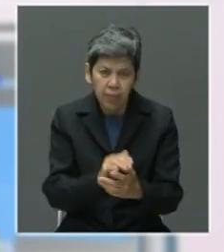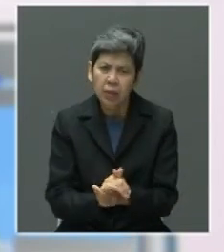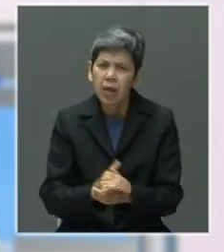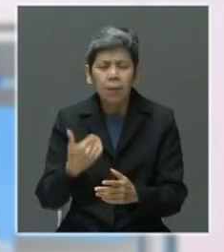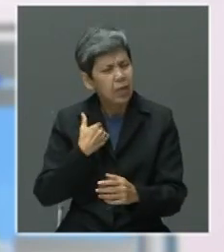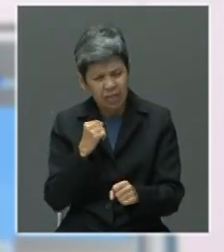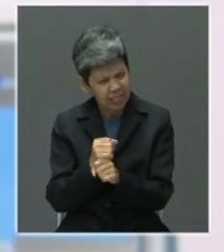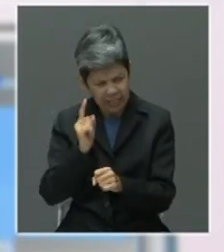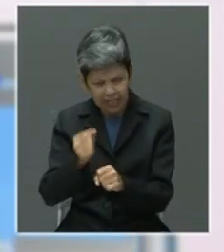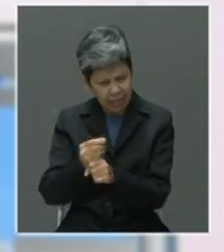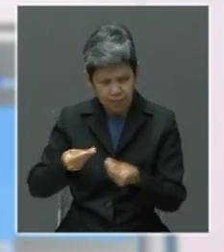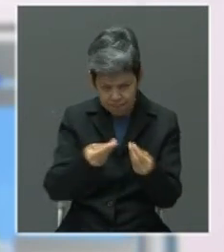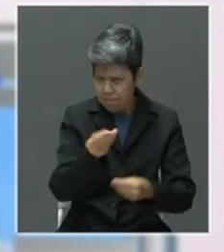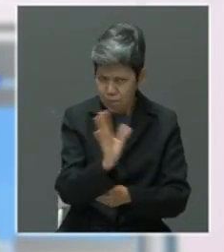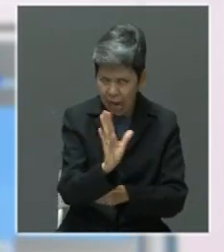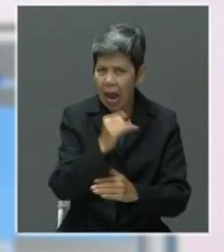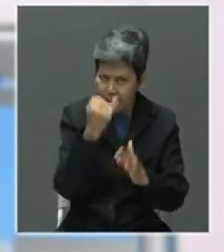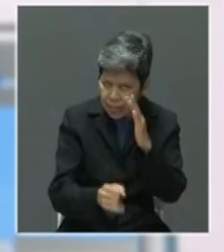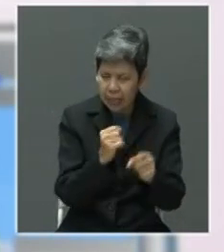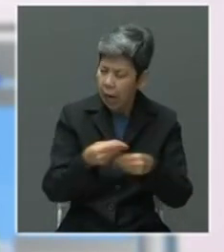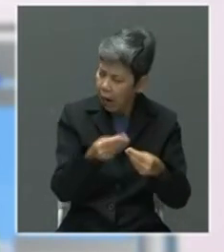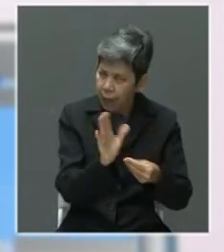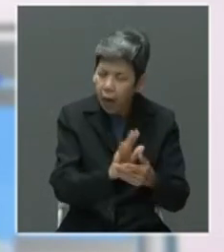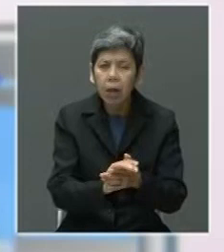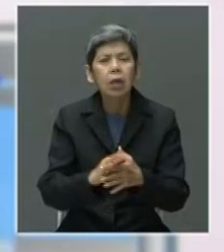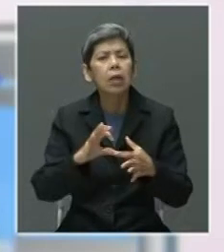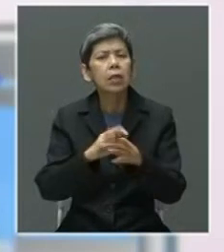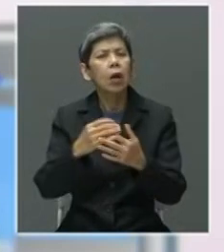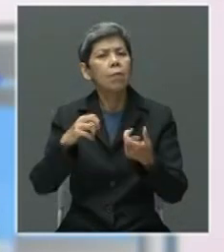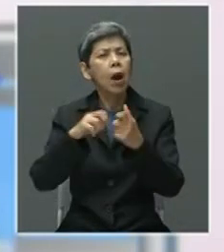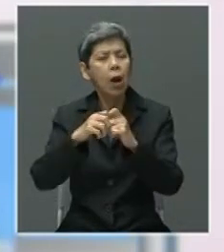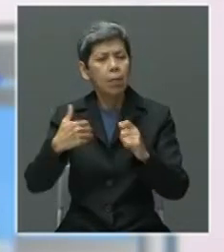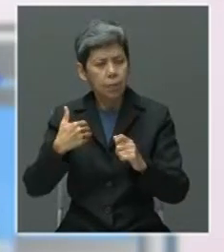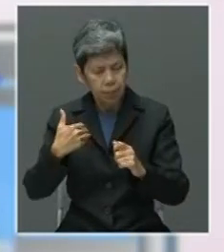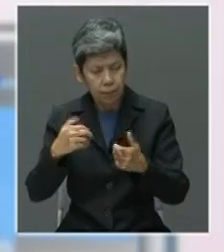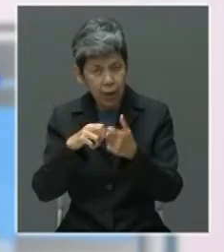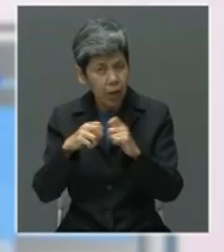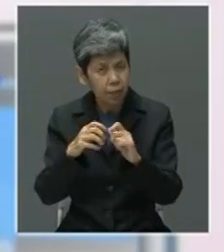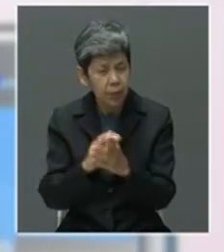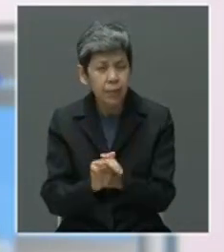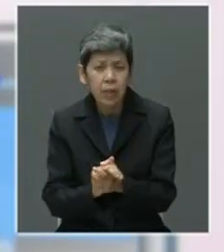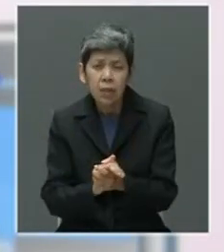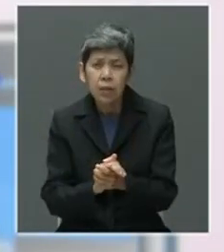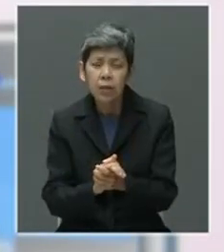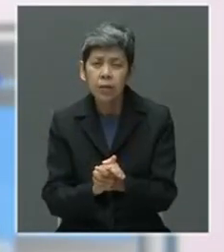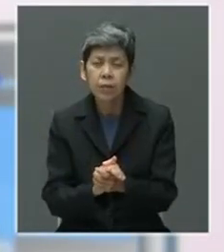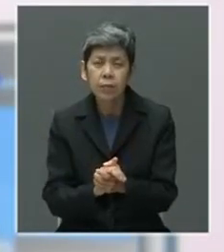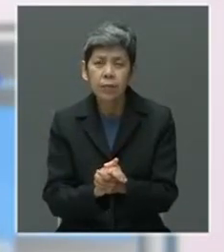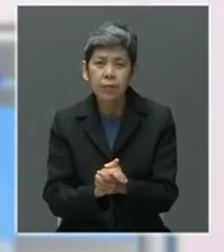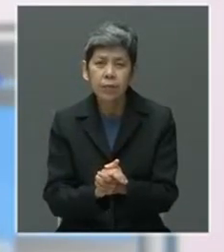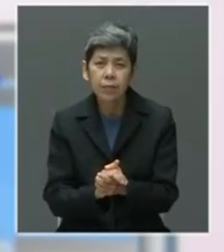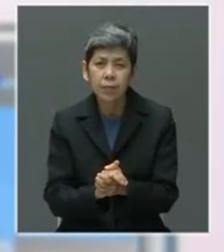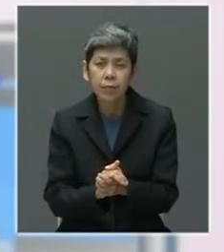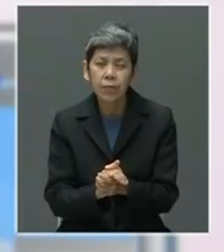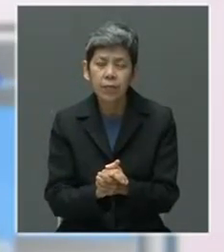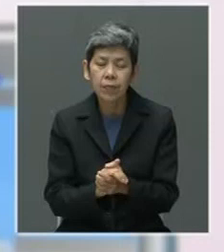ออกไม่ได้นะครับนะผมเพราะว่ากฎหมายเขาจะเขียนไว้ชัดเลยก็ได้ในกฎกระทรวงครับก